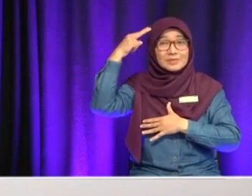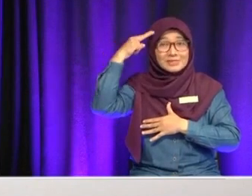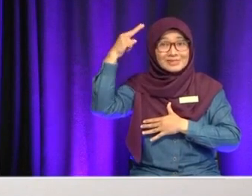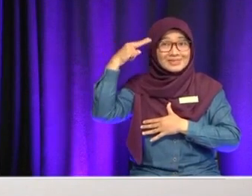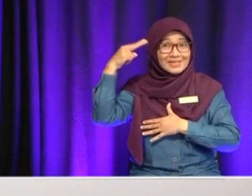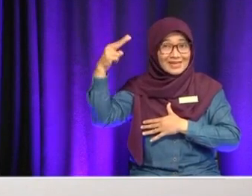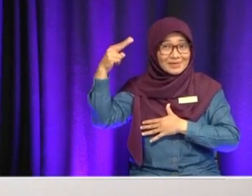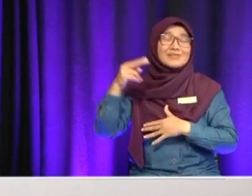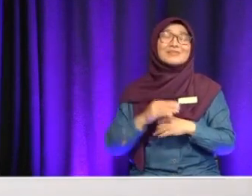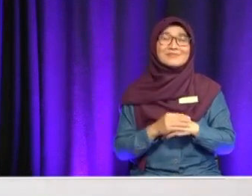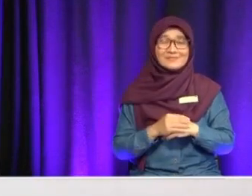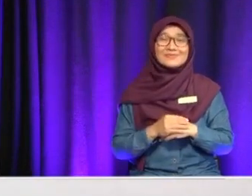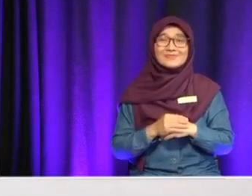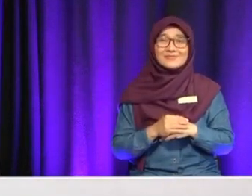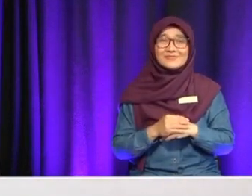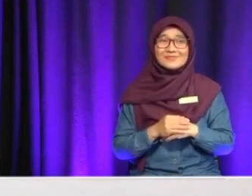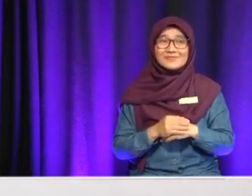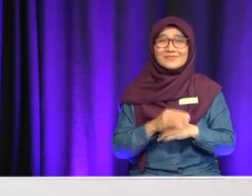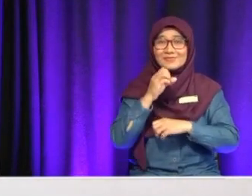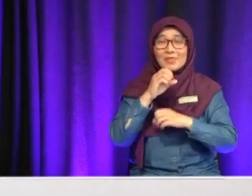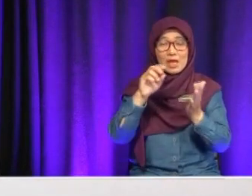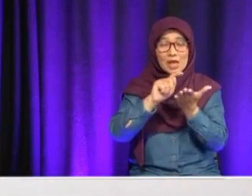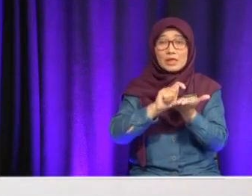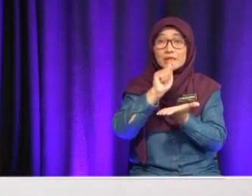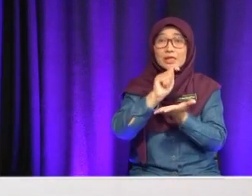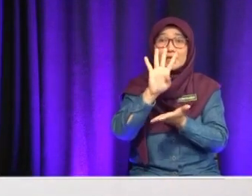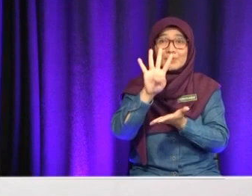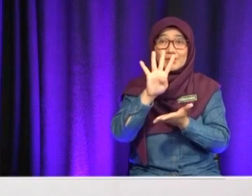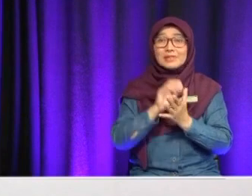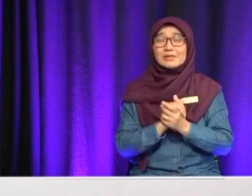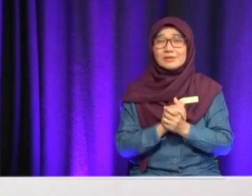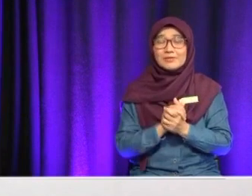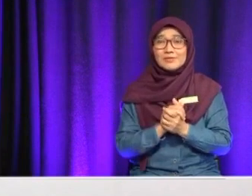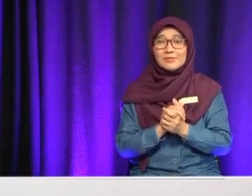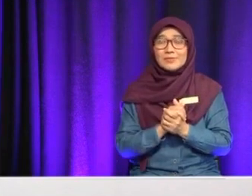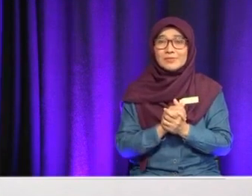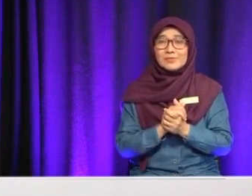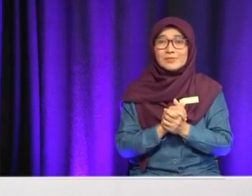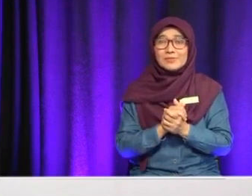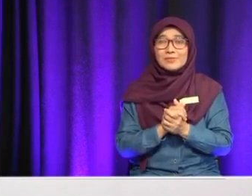daripada daripada kelas 4 Alpha. Okey, yang kedua saya perkenalkan